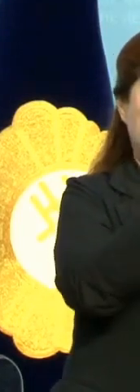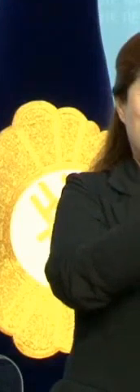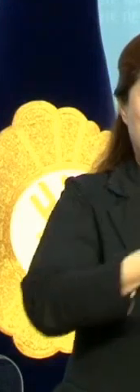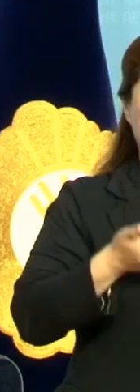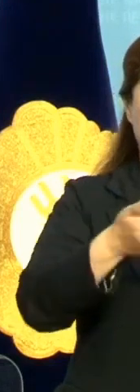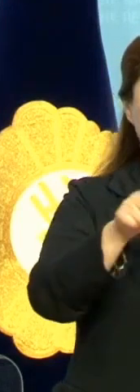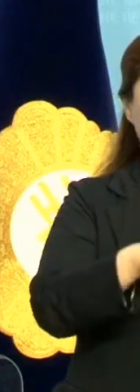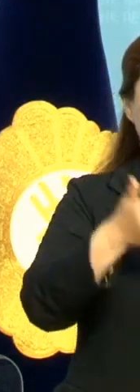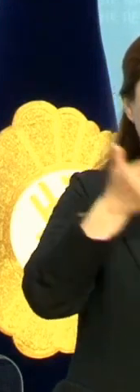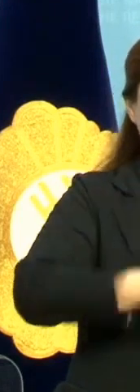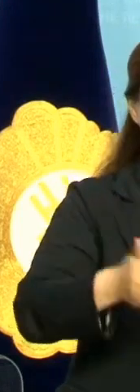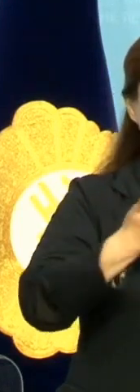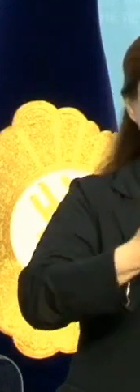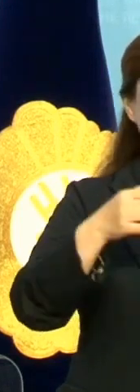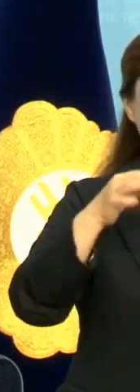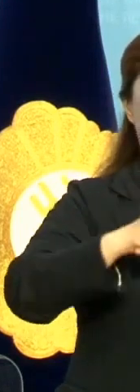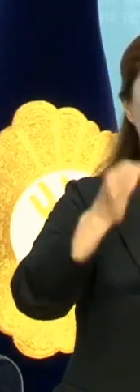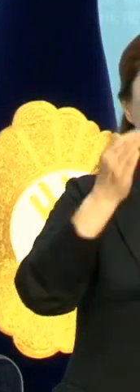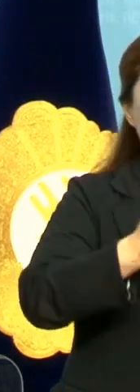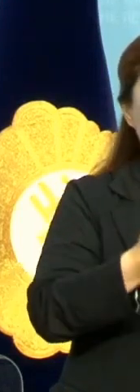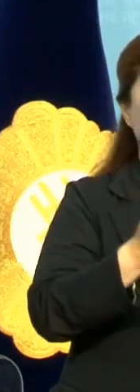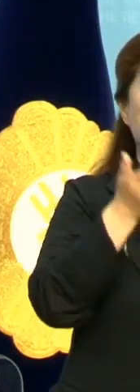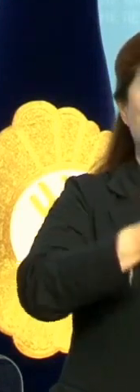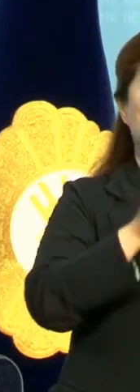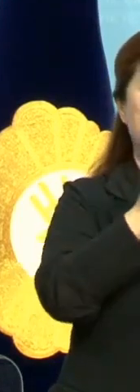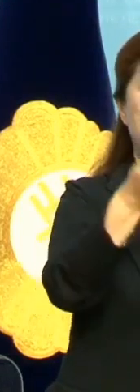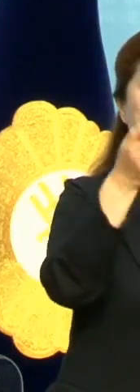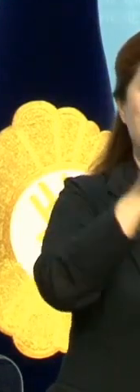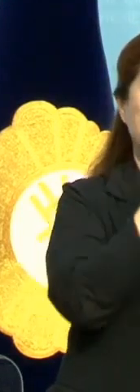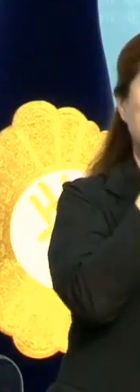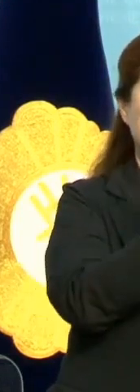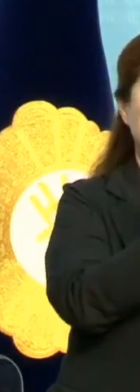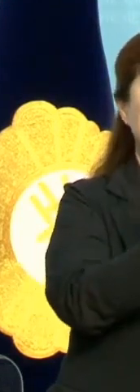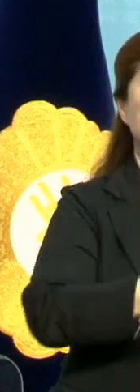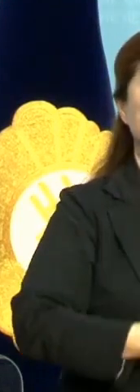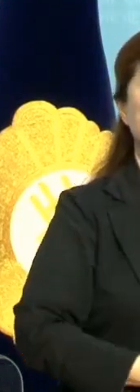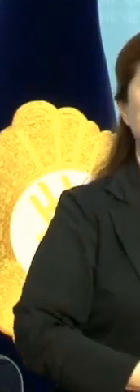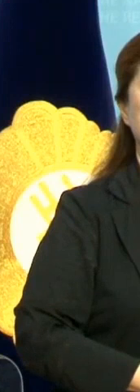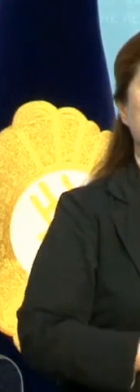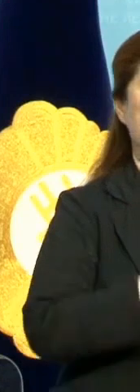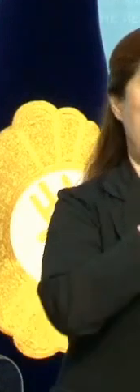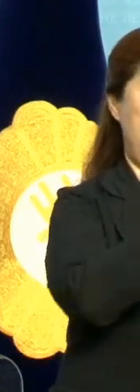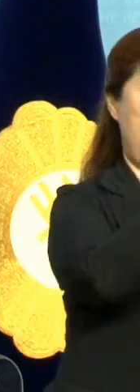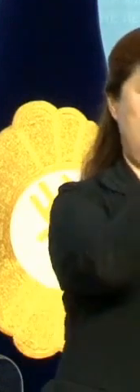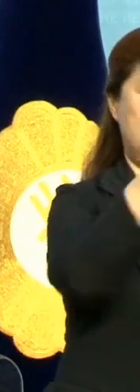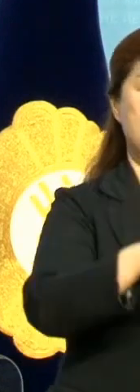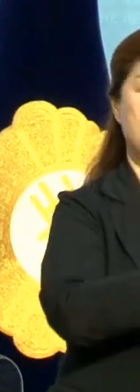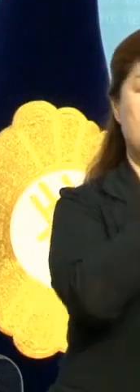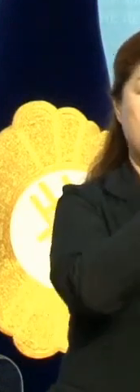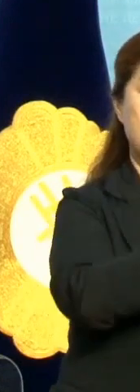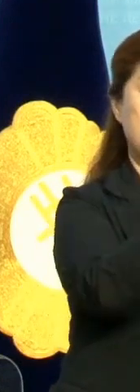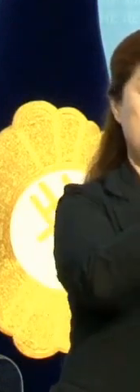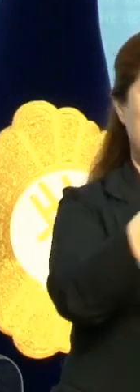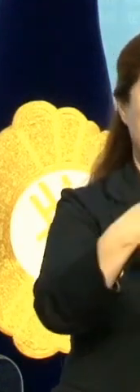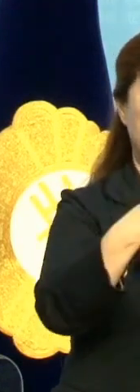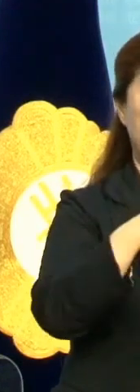강하게 요청한 잘못된 자료입니다. 검찰 수사에 따르면 이 보고서는 심지어